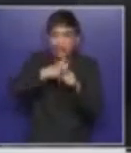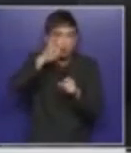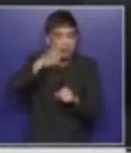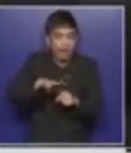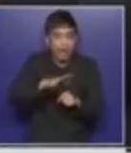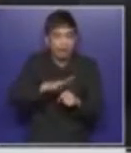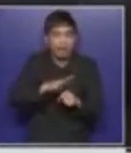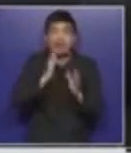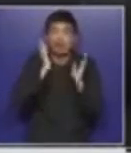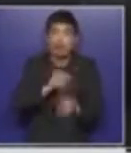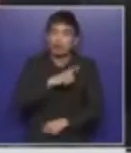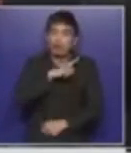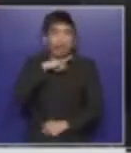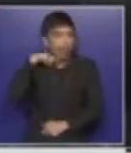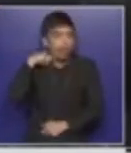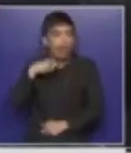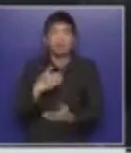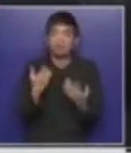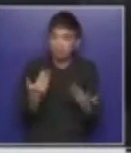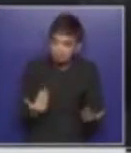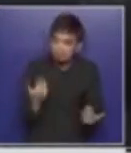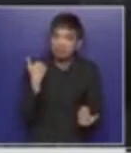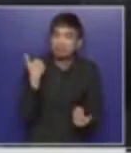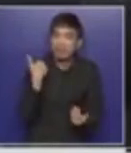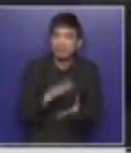จะฆ่าตัวตายถ้ามีคนไปร้องไห้ที่กระทรวงการคลัง